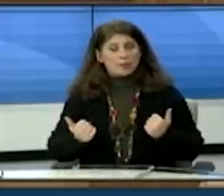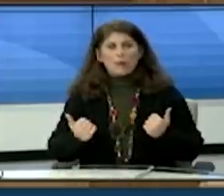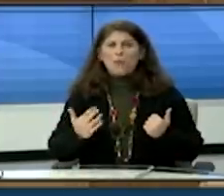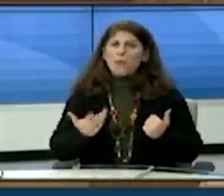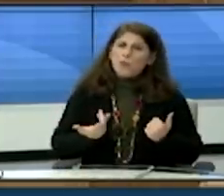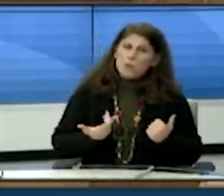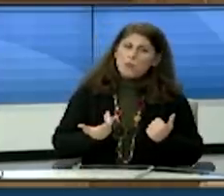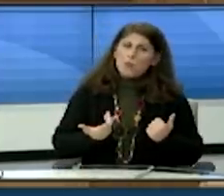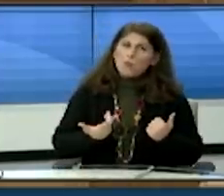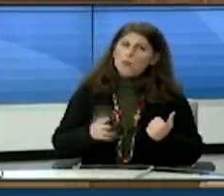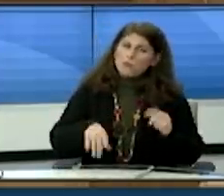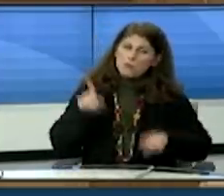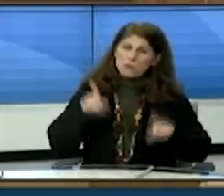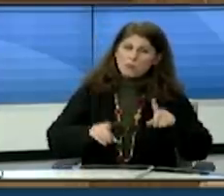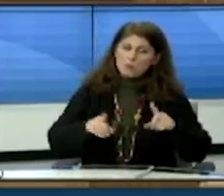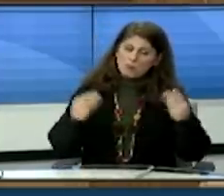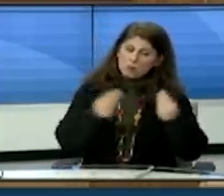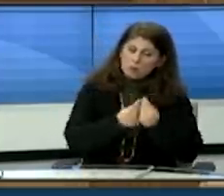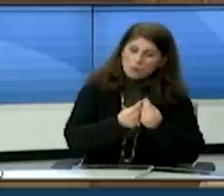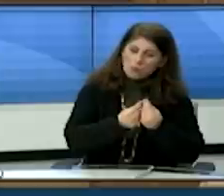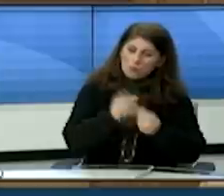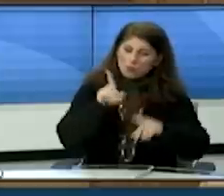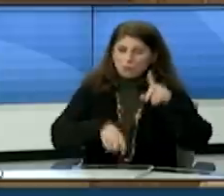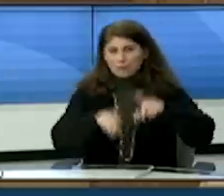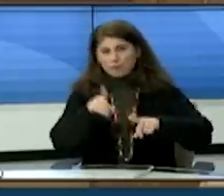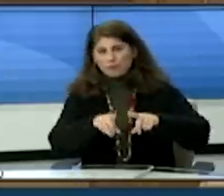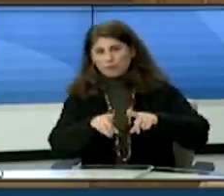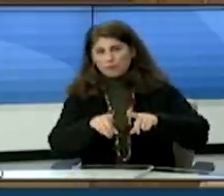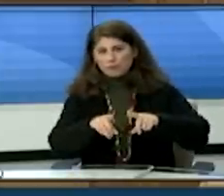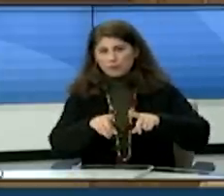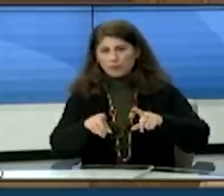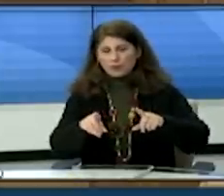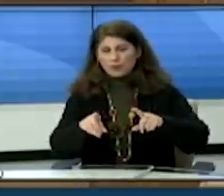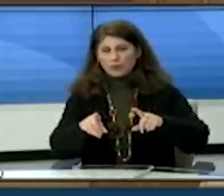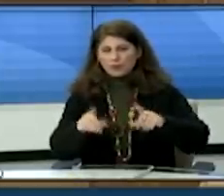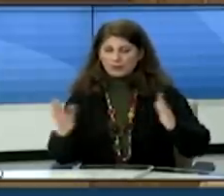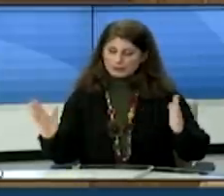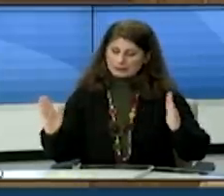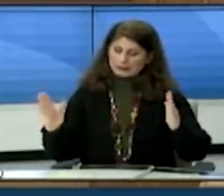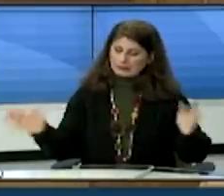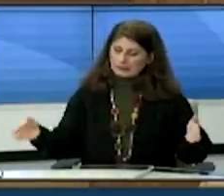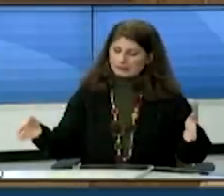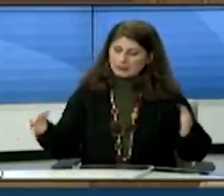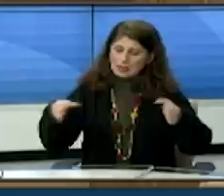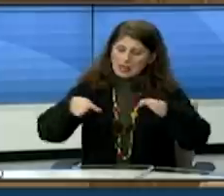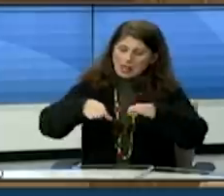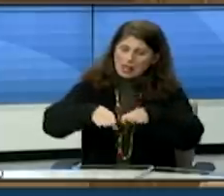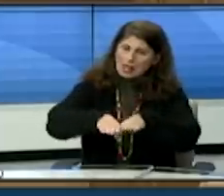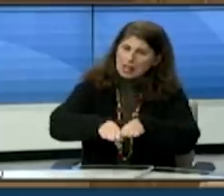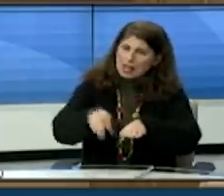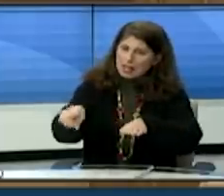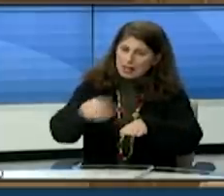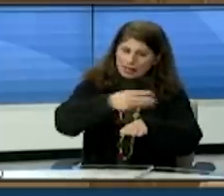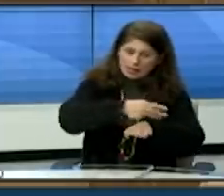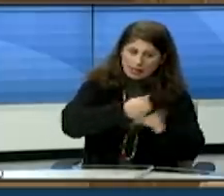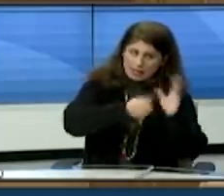πότε μεγάλη ταύτιση, πότε επιμέρους σύγκληση ανάμεσα στη Νέα Δημοκρατία, το